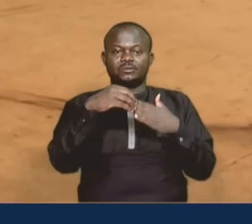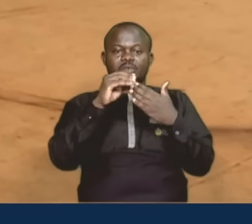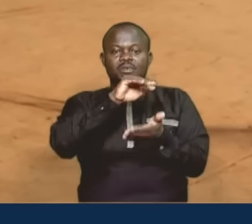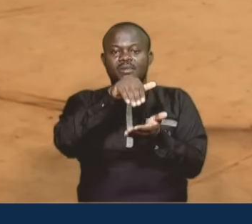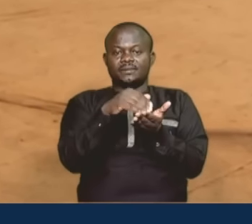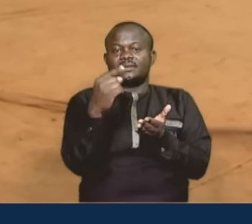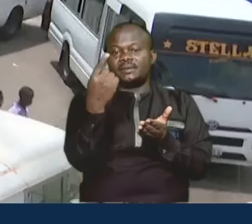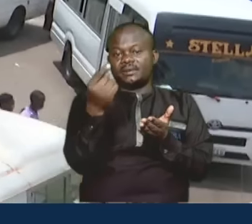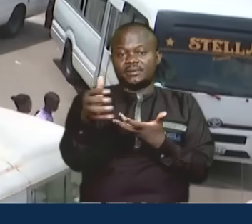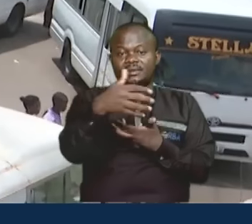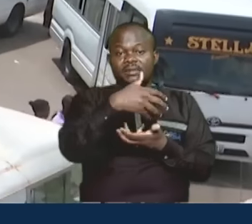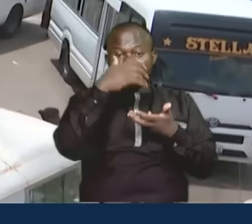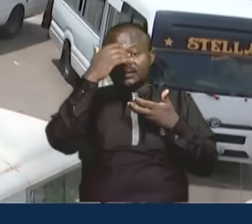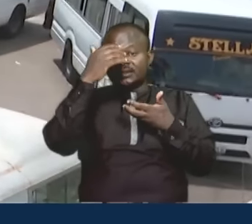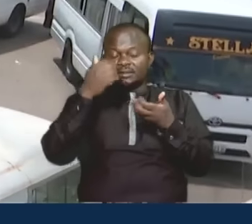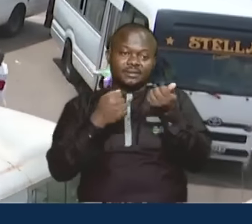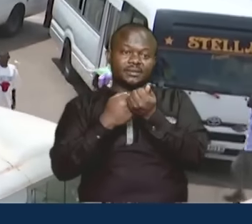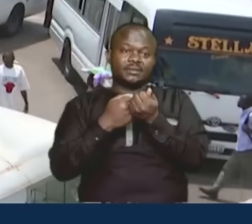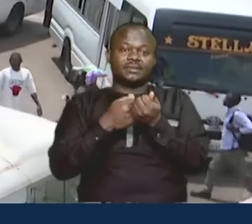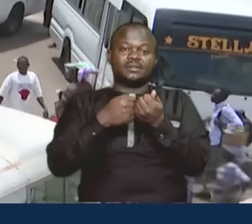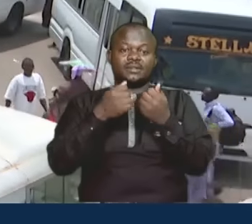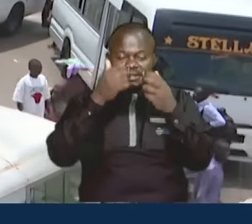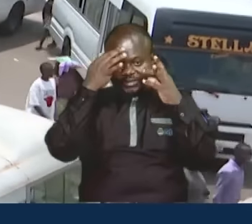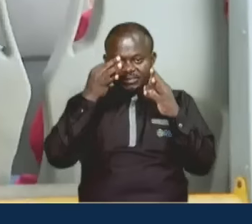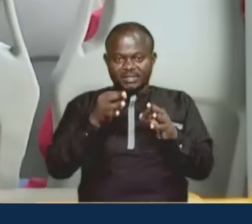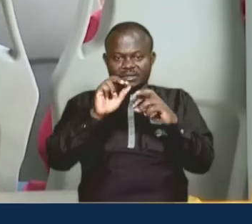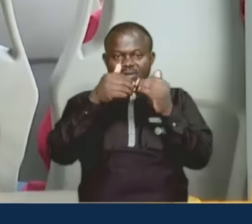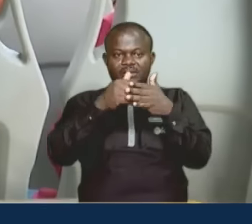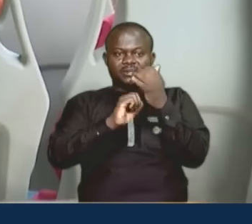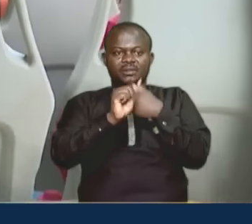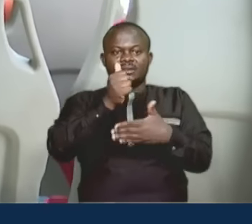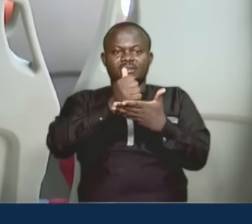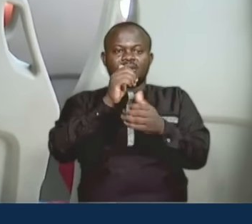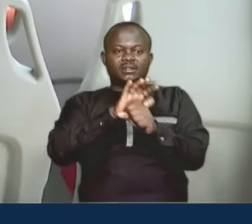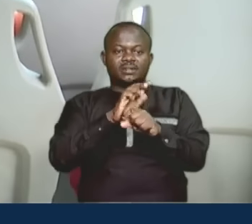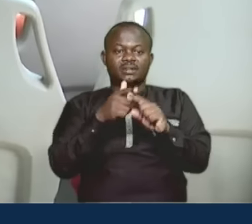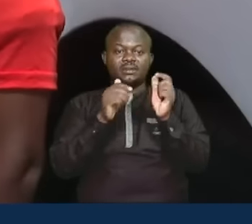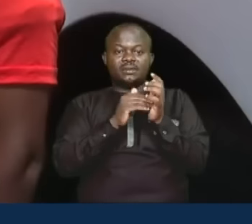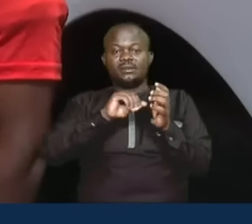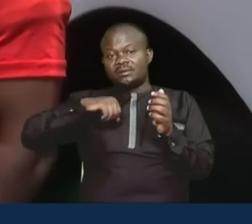bigo bikusanya inkunga muri Zigali, yemeza ko iki gikorwa kigira akamaro ariko hakaba